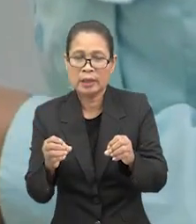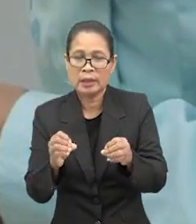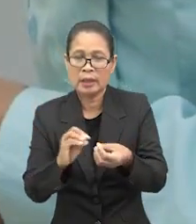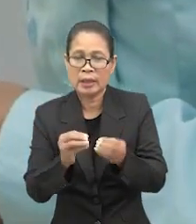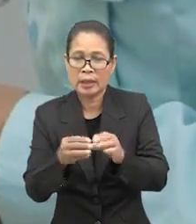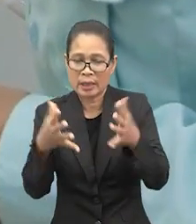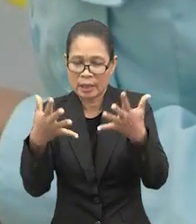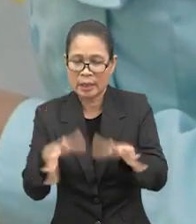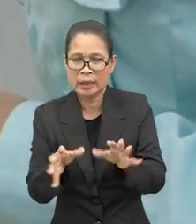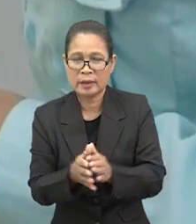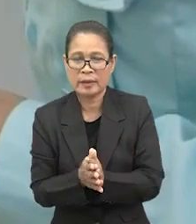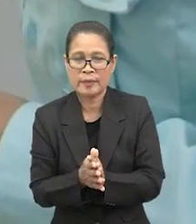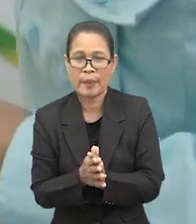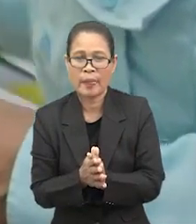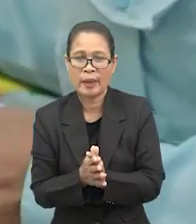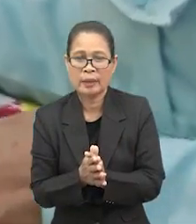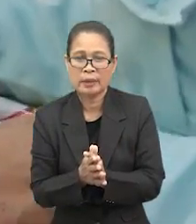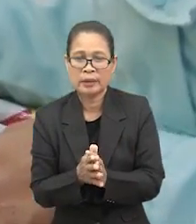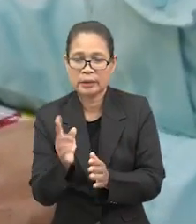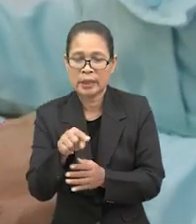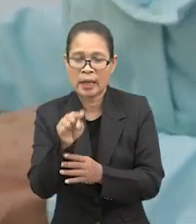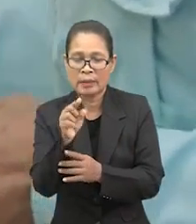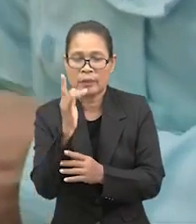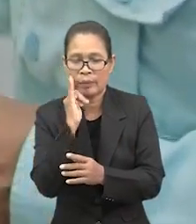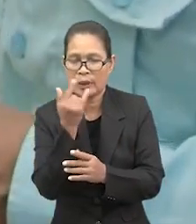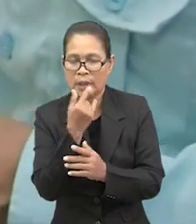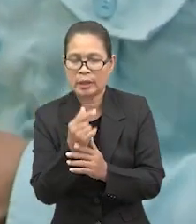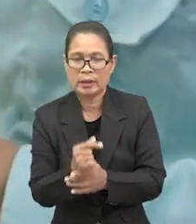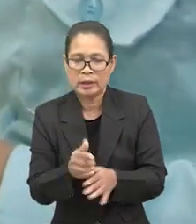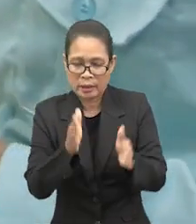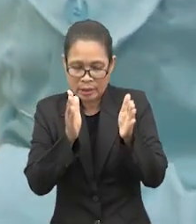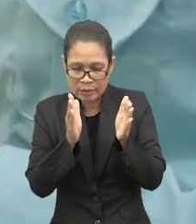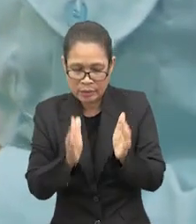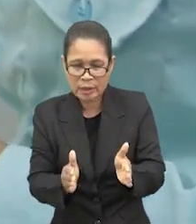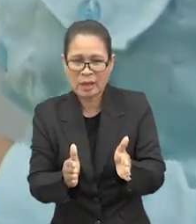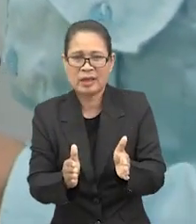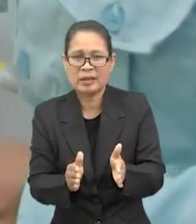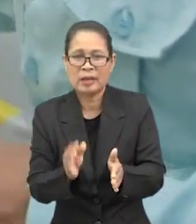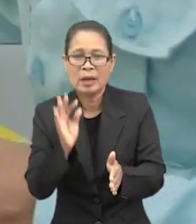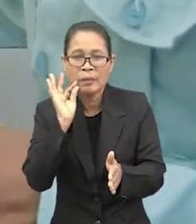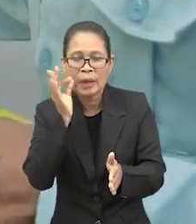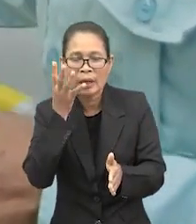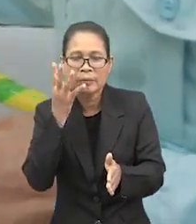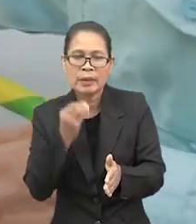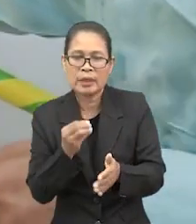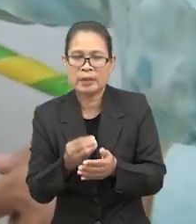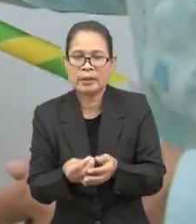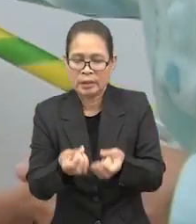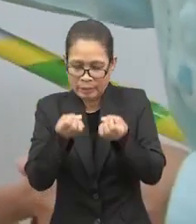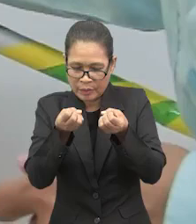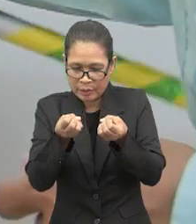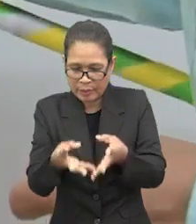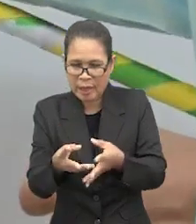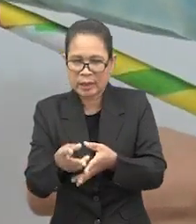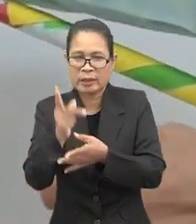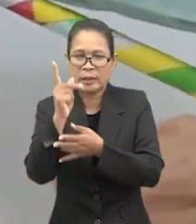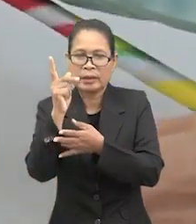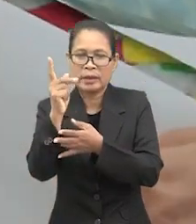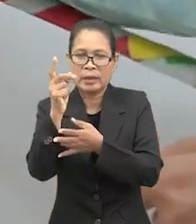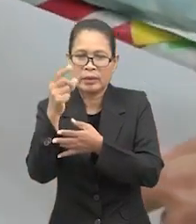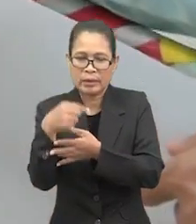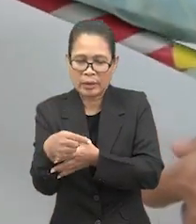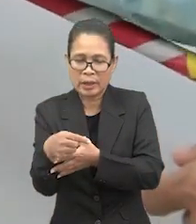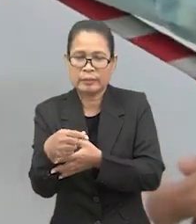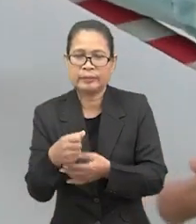môi nấng. Là ba, lê, nơi khẳng lưu hời. Nát, chẳng ta bộ pha nữ sọ, lai